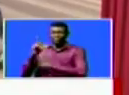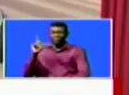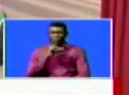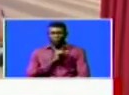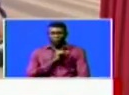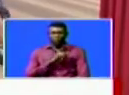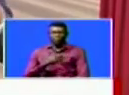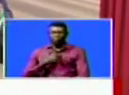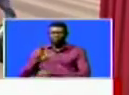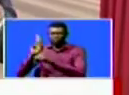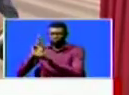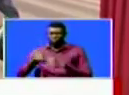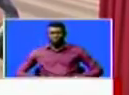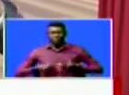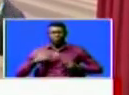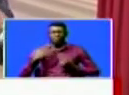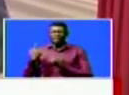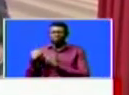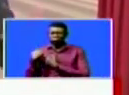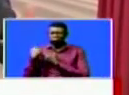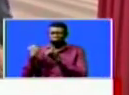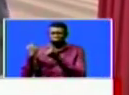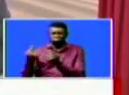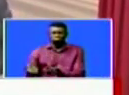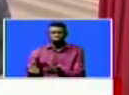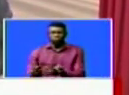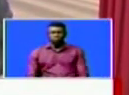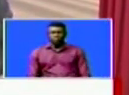ambaye nimeatumia maisha yangu yote ya uzima.